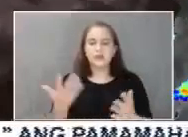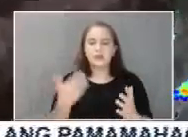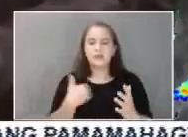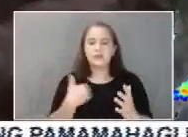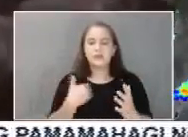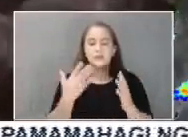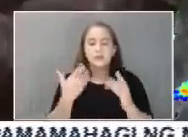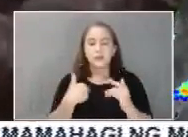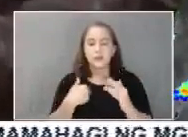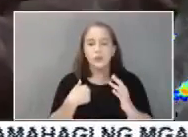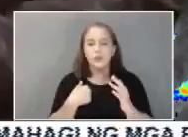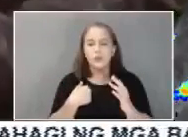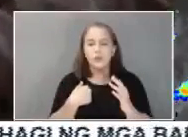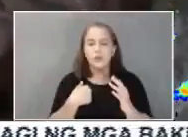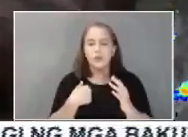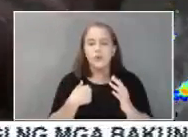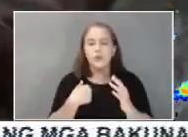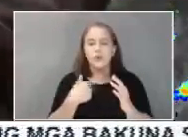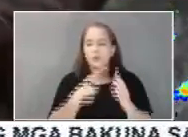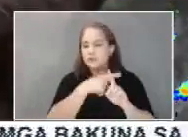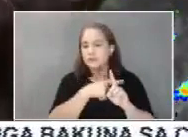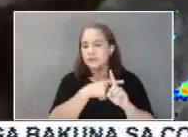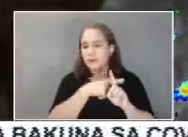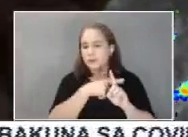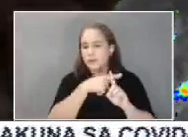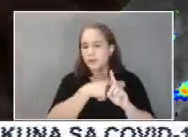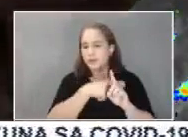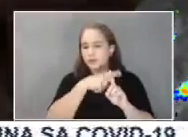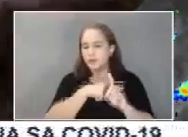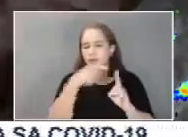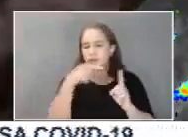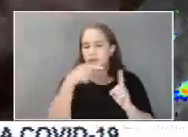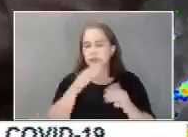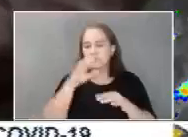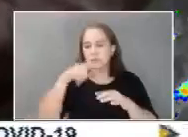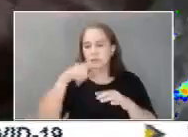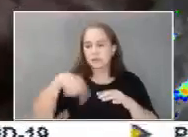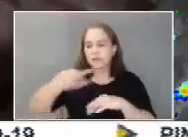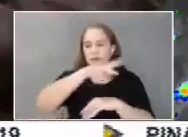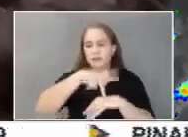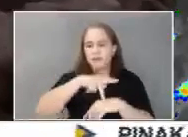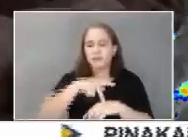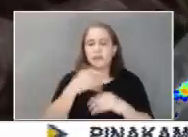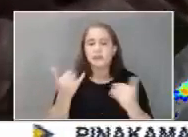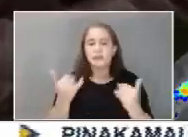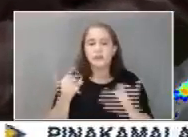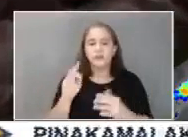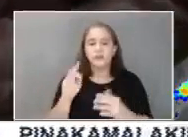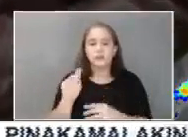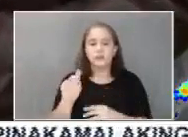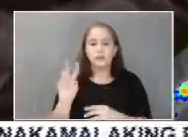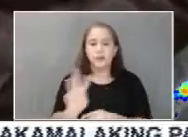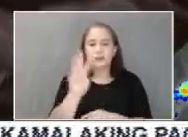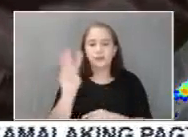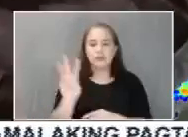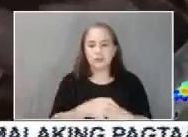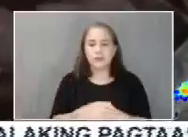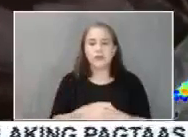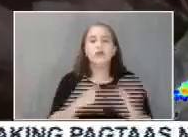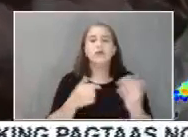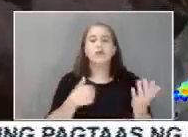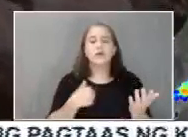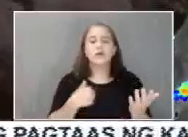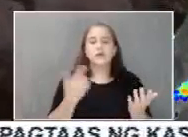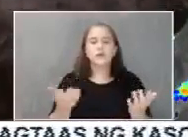at Western Mindanao. Kahit na slight to moderate ang mga inaasahang pag-alon sa mga karagatan, iba yung pag-iingat pa rin po sa mga mangingisda at